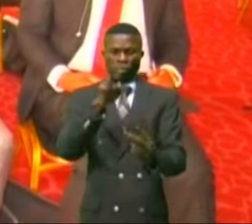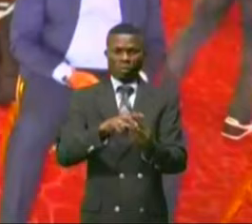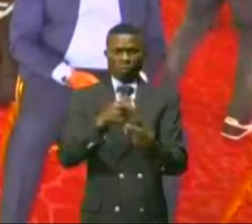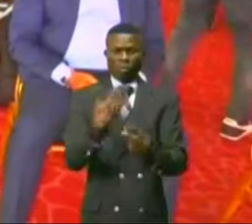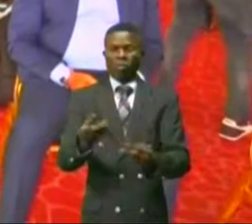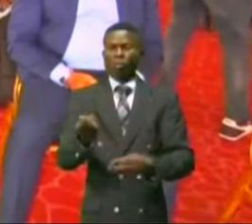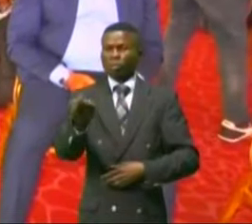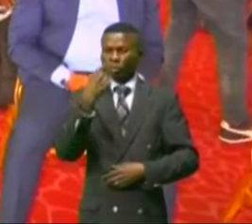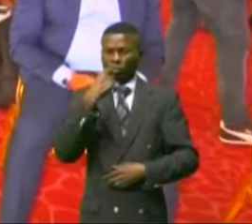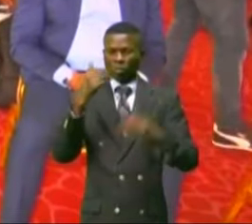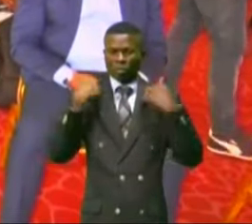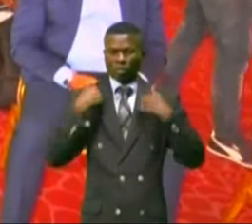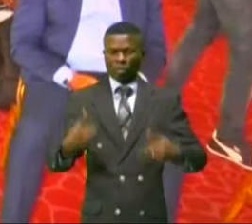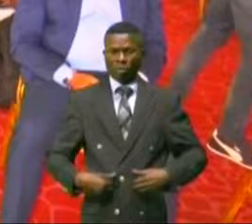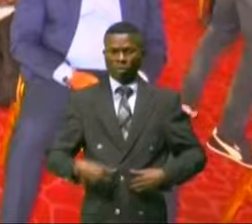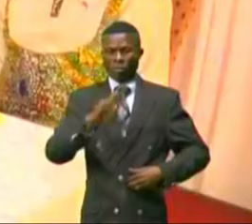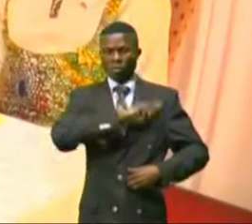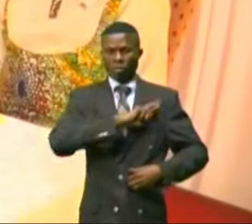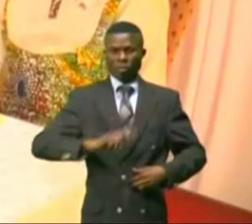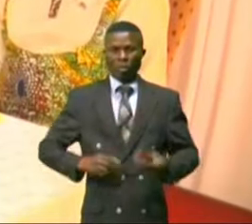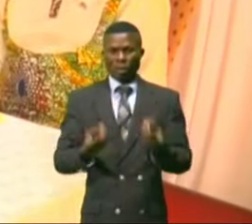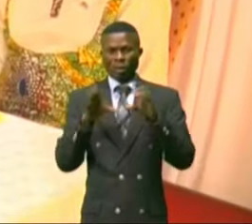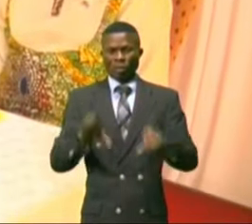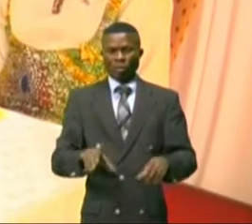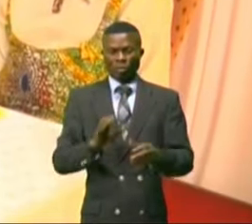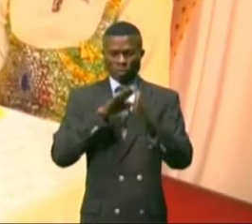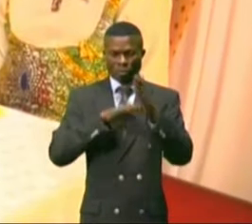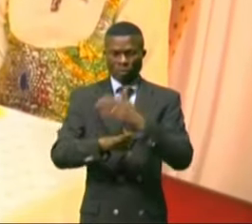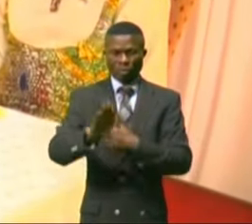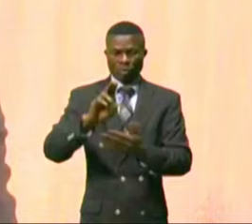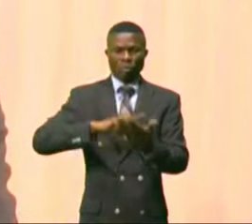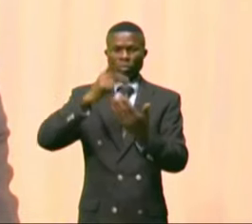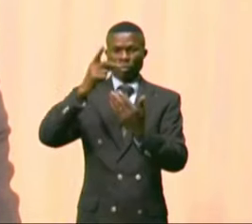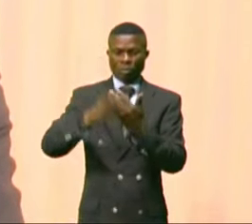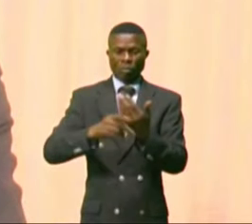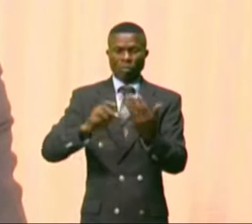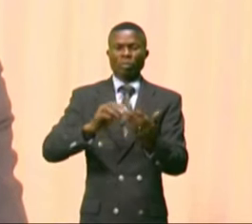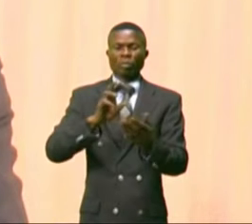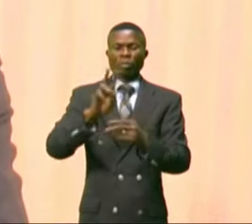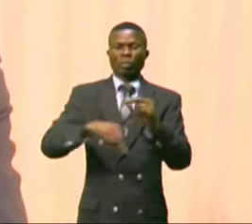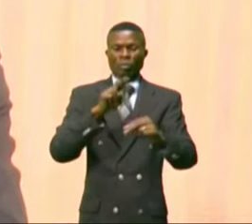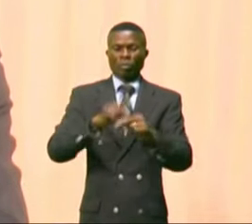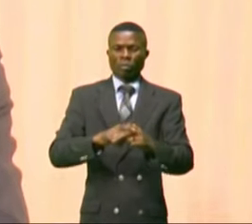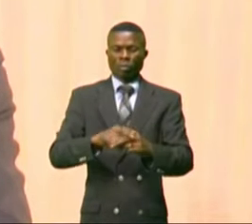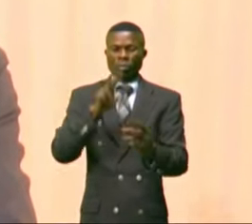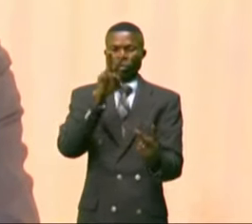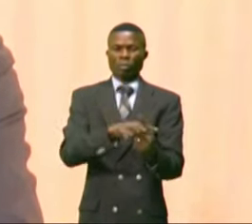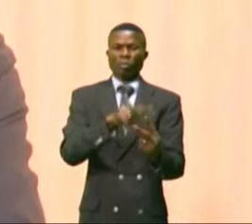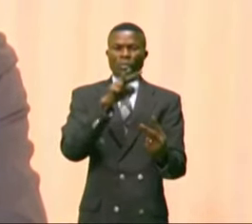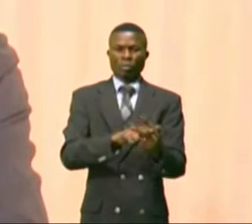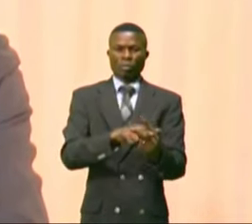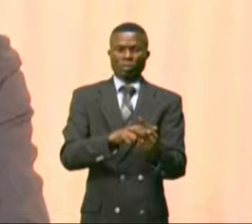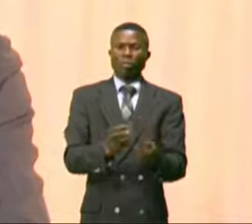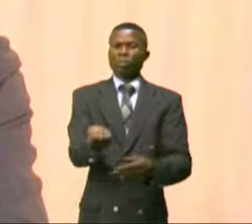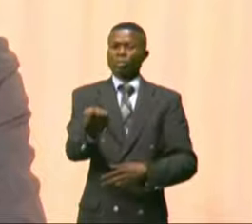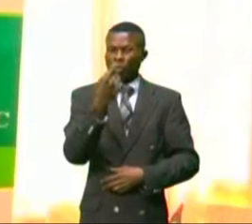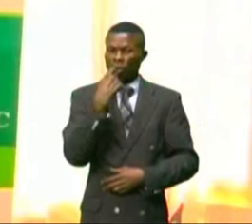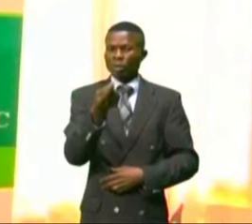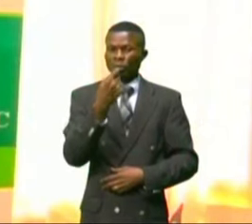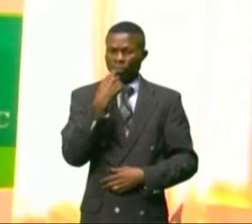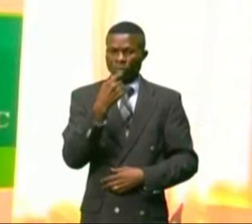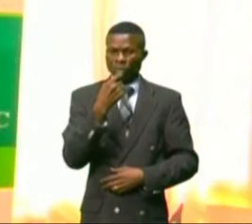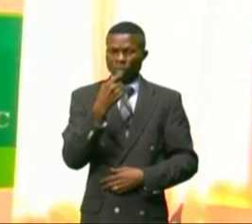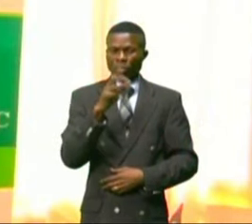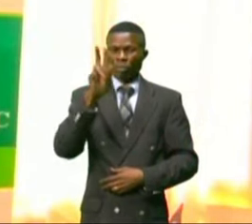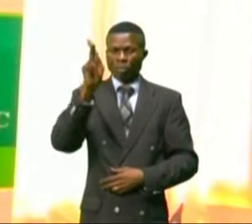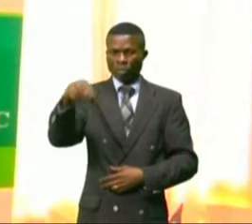de santé de la République démocratique du Congo, qui s'inscrit dans le cadre du programme national d'approvisionnement en médicaments,